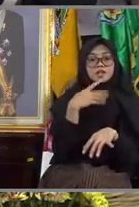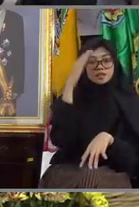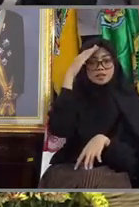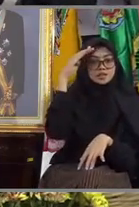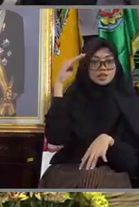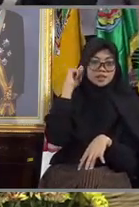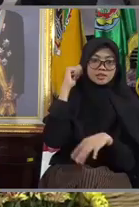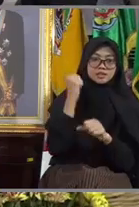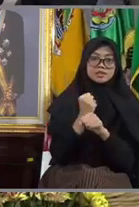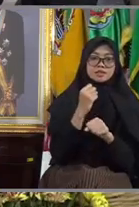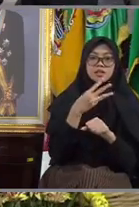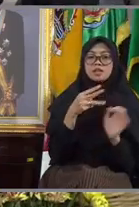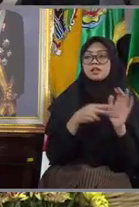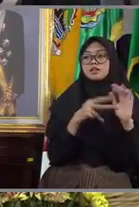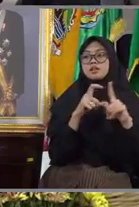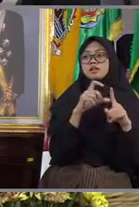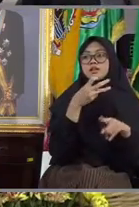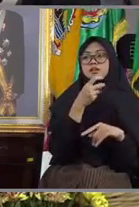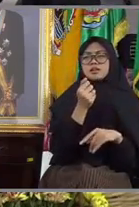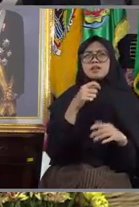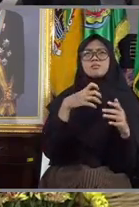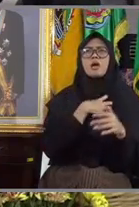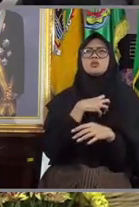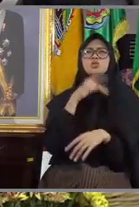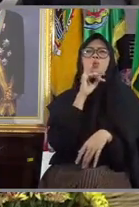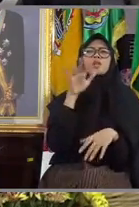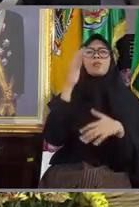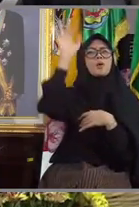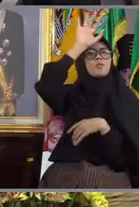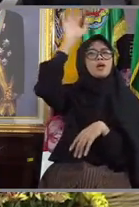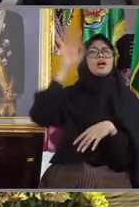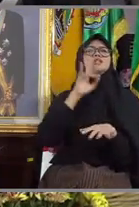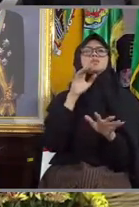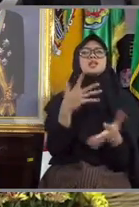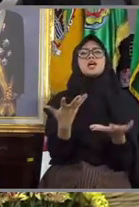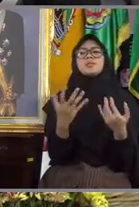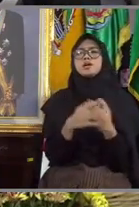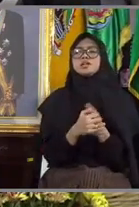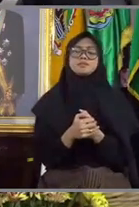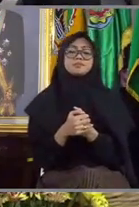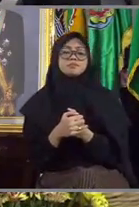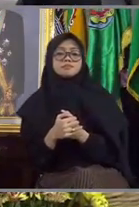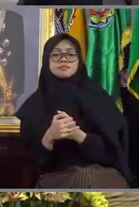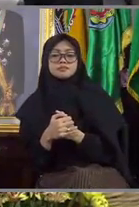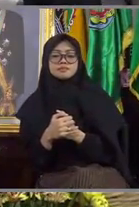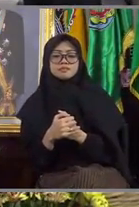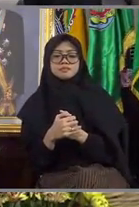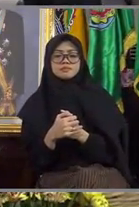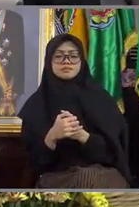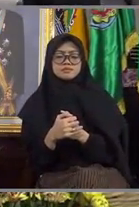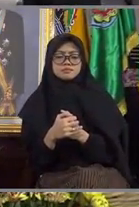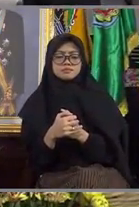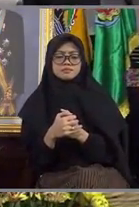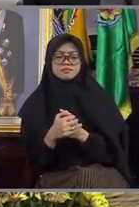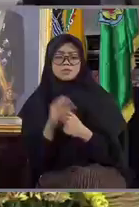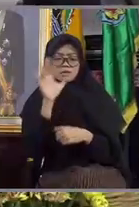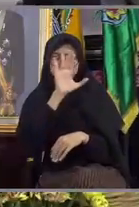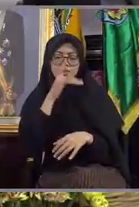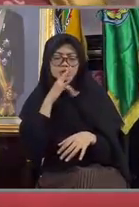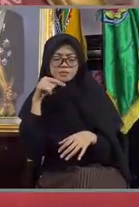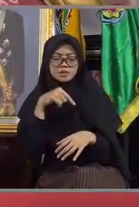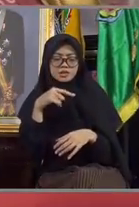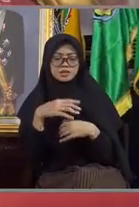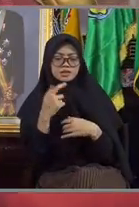harapkan, yang Ibu bayangkan setiap kecamatan satu itu yang Ibu bayangkan apa? Bentuk realnya seperti ini Pak, misalnya